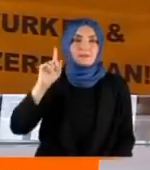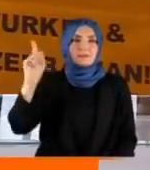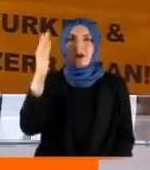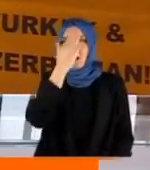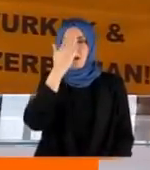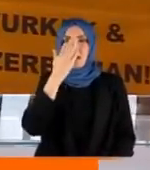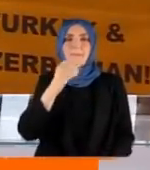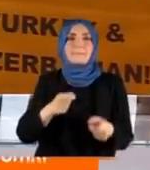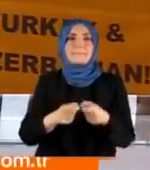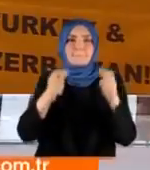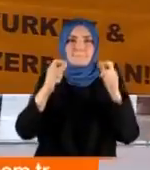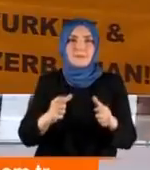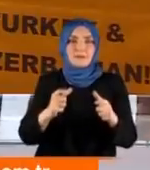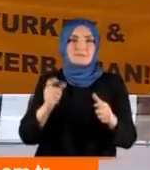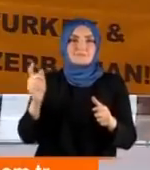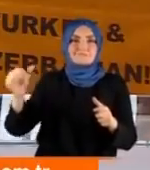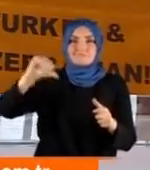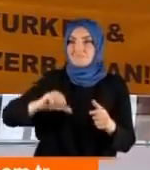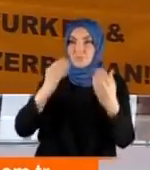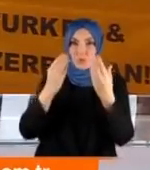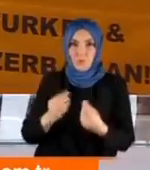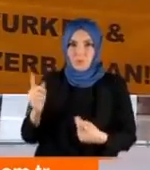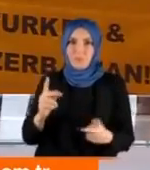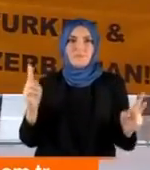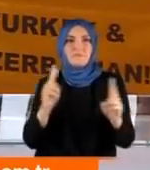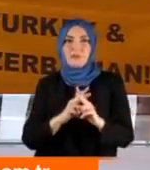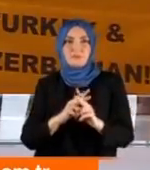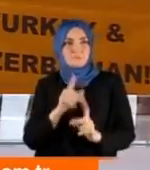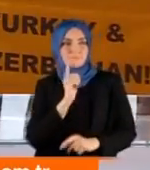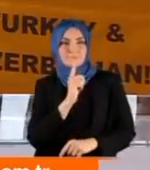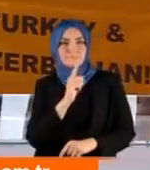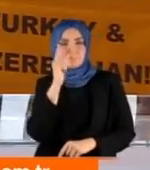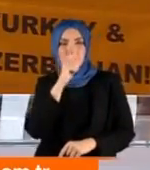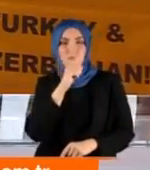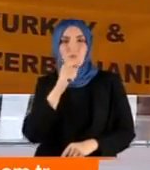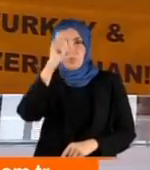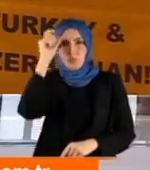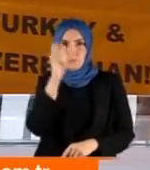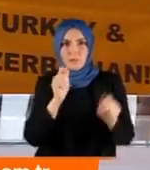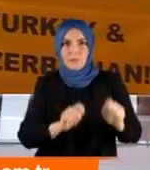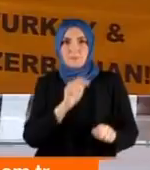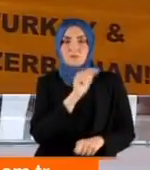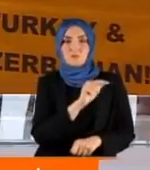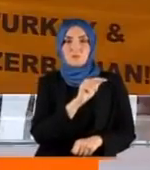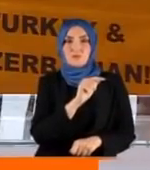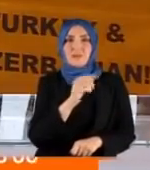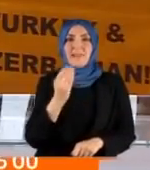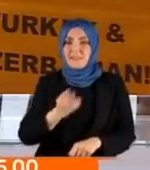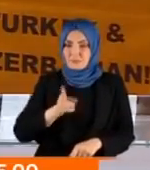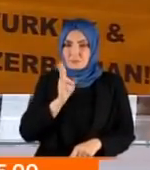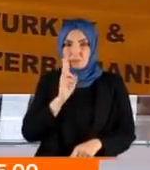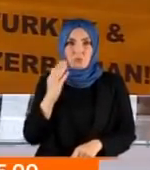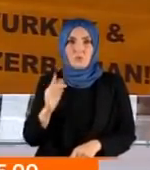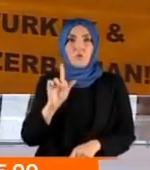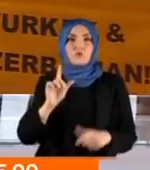kesmeye çalışıyor malum ki birkaç gündür çok çirkin saldırılarla gösteriyorlar bunu. En son Los Angeles'ta bir Türk